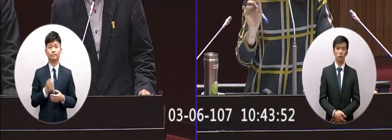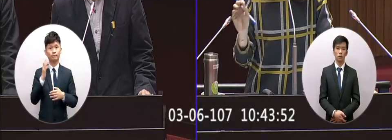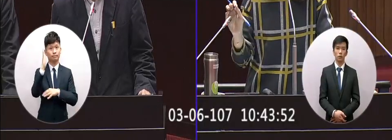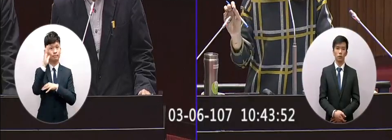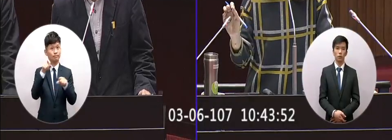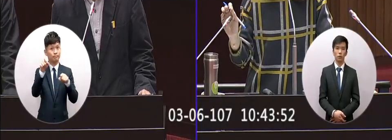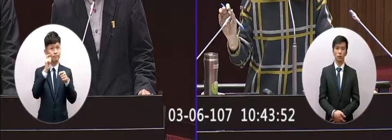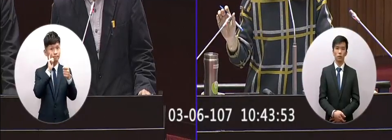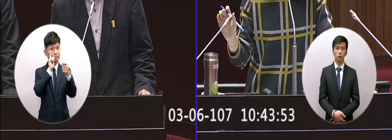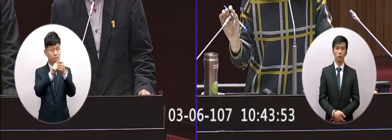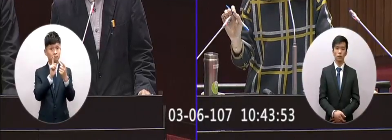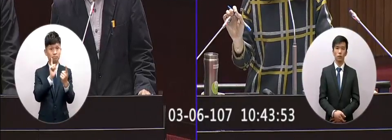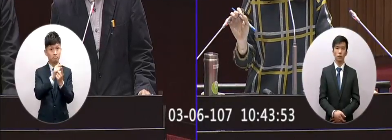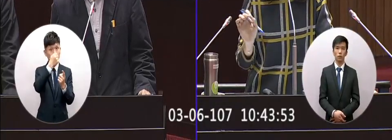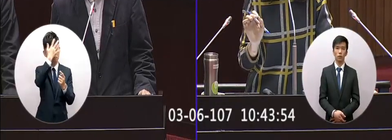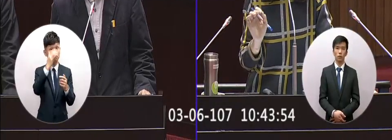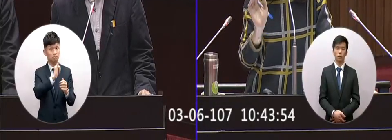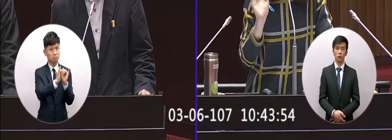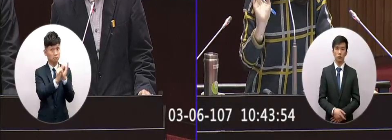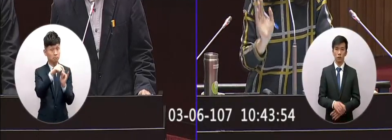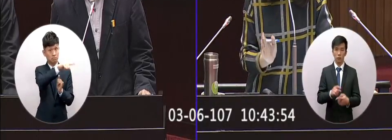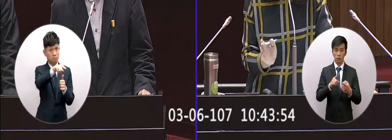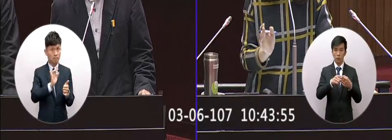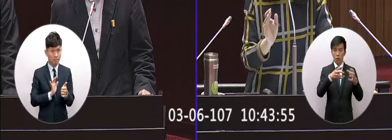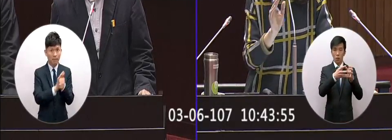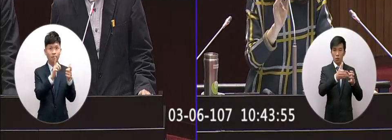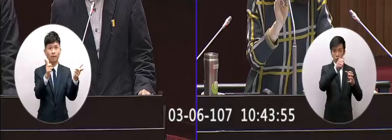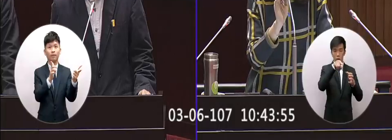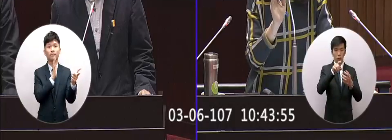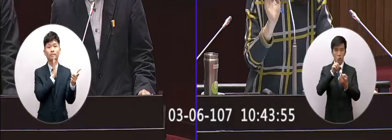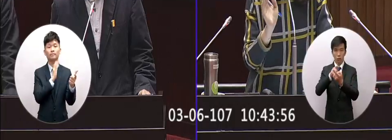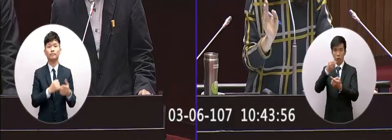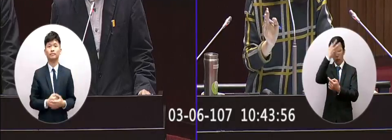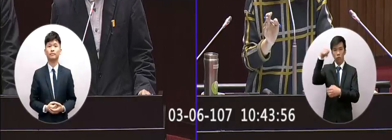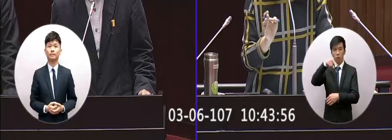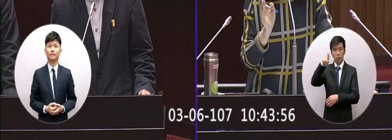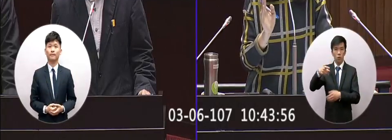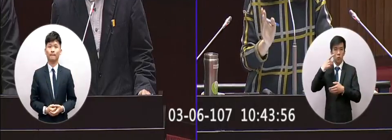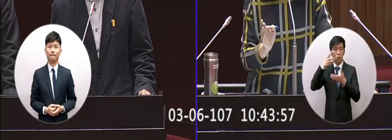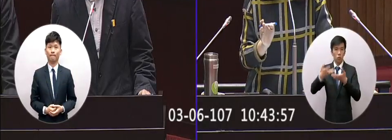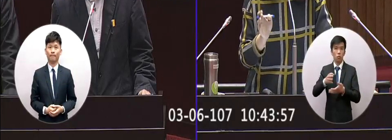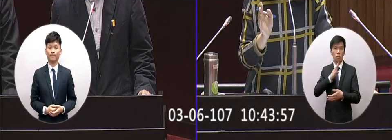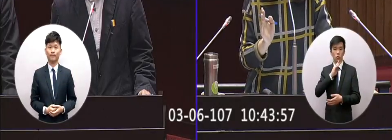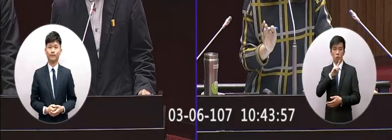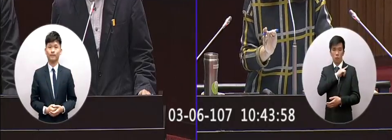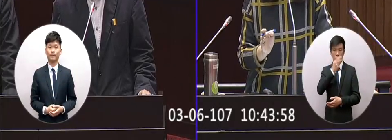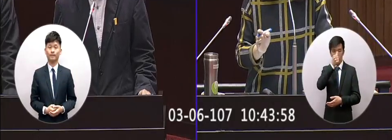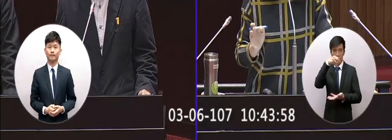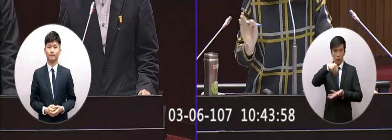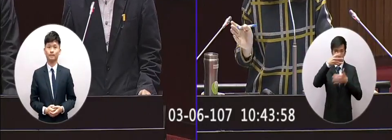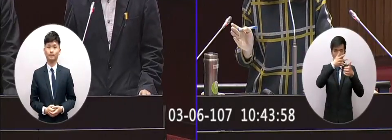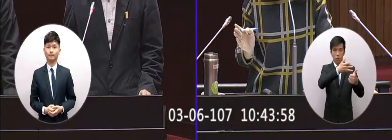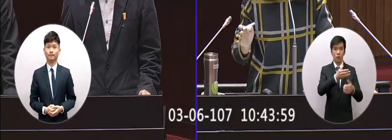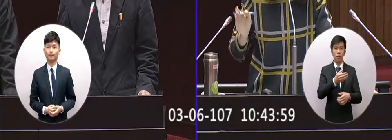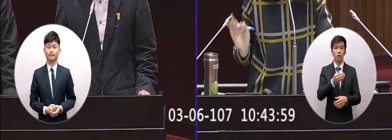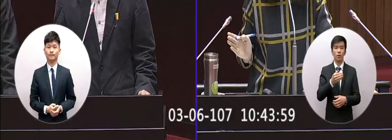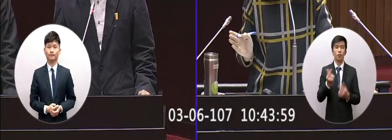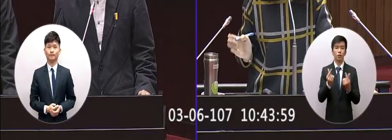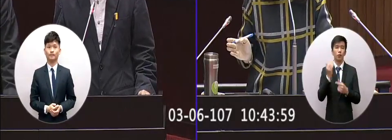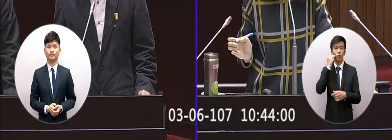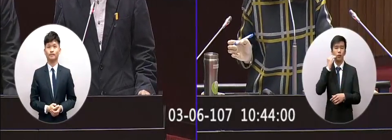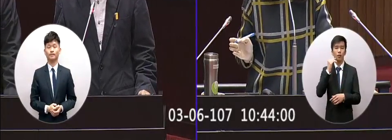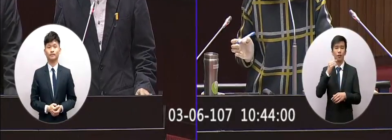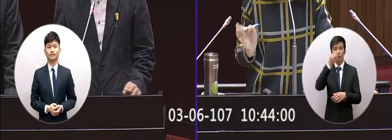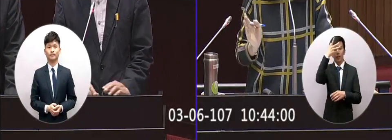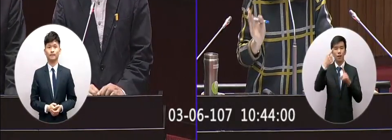年轻人而言是非常重要的一个政策。 部长，就是因为对年轻人重要，所以我今天特别提出来，因为我不希望我们现在的年轻人等到中年我们还住